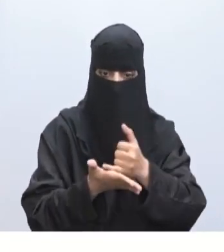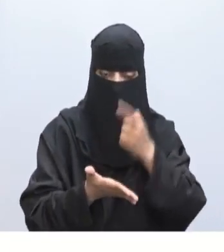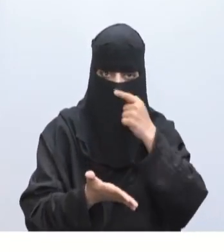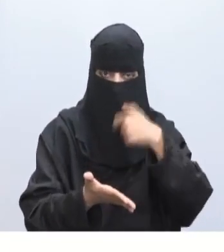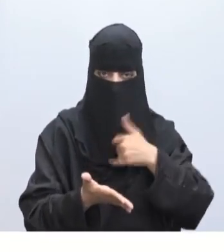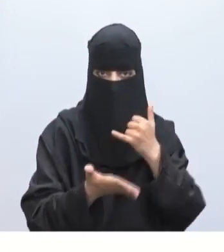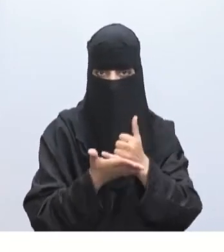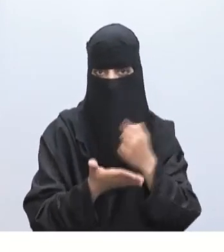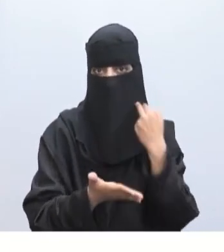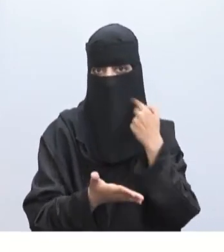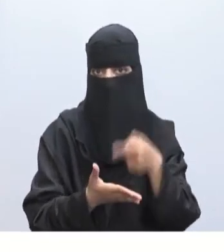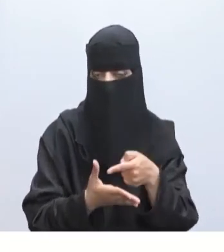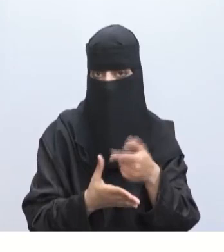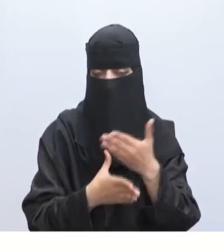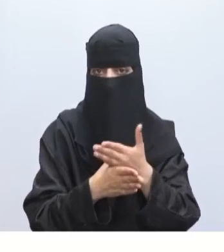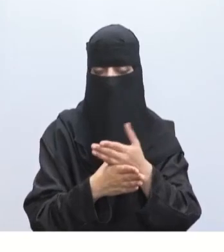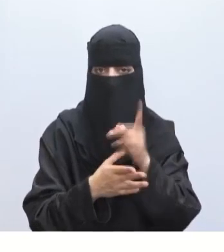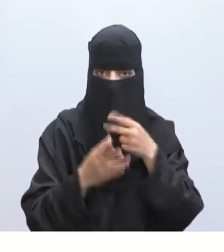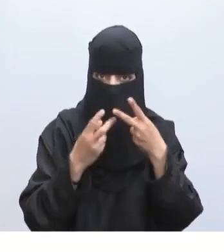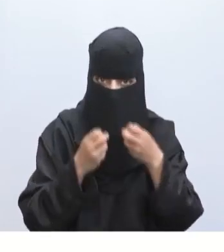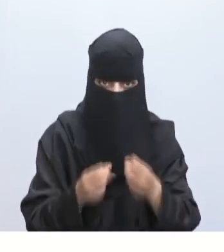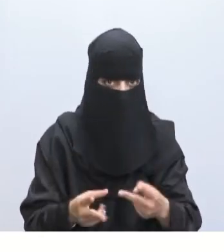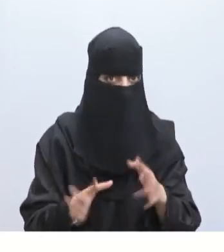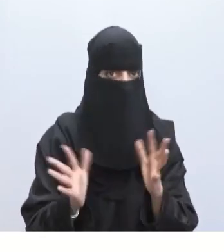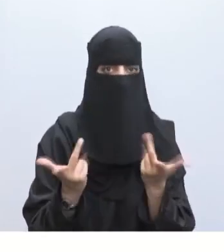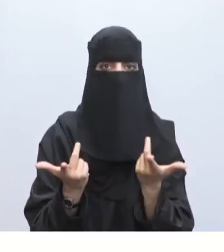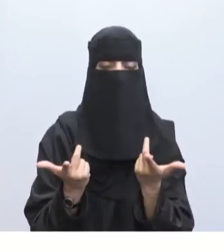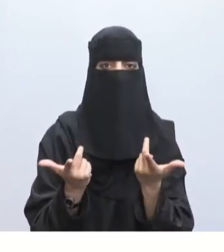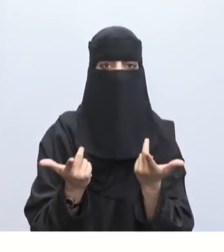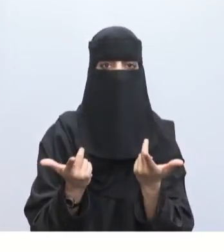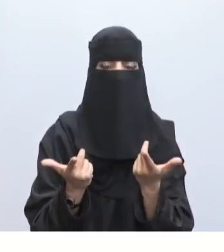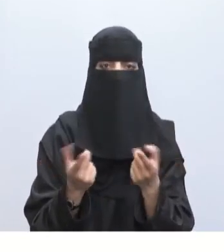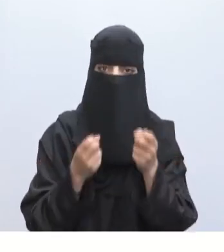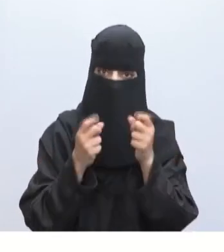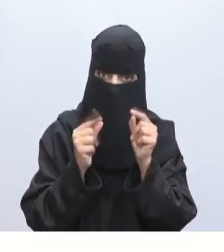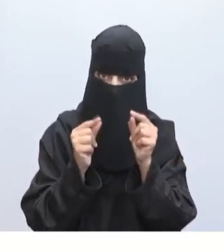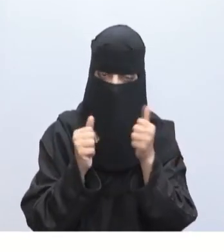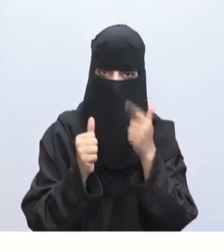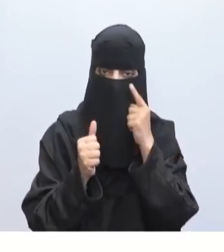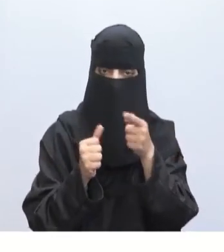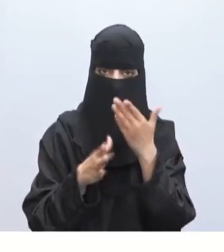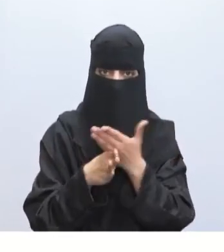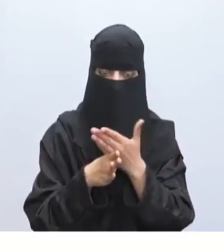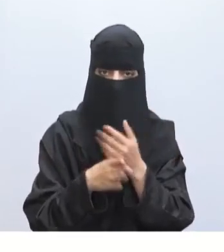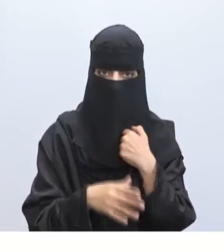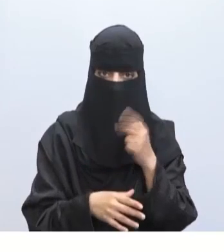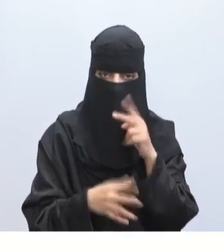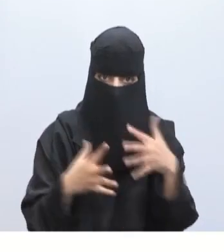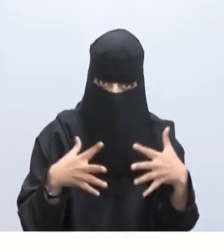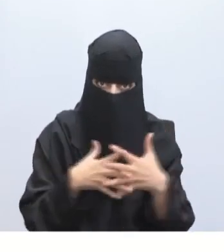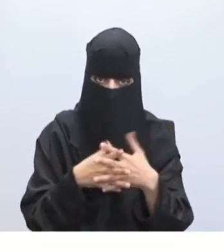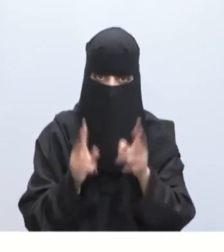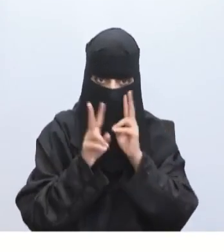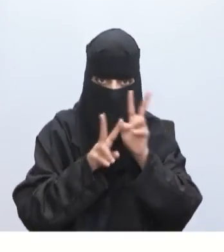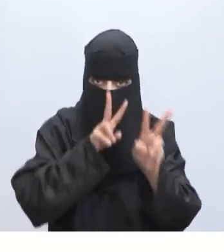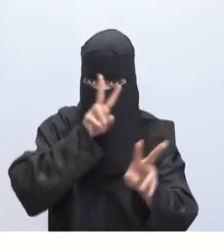عاتقه رحمه الله هي نابعه من ماذا احسنتم لانه عاصر